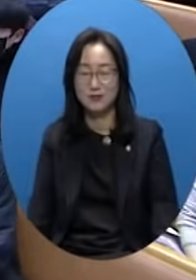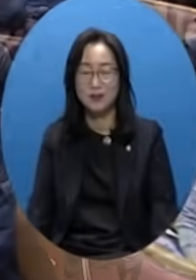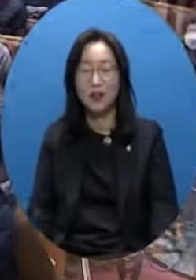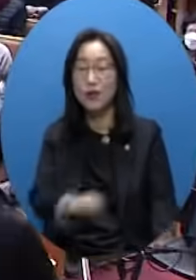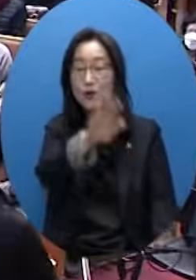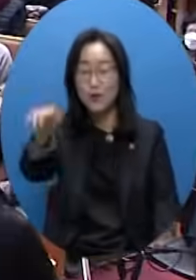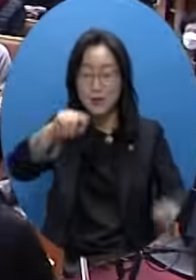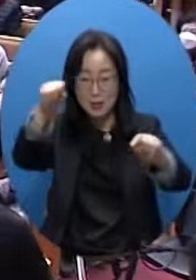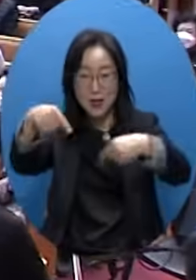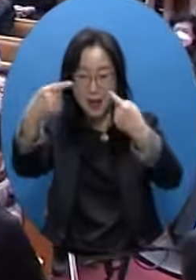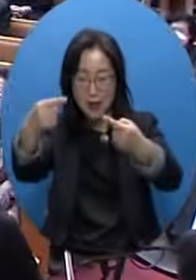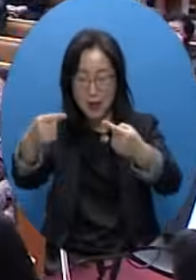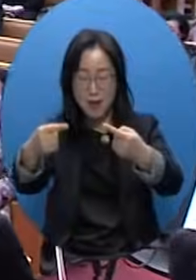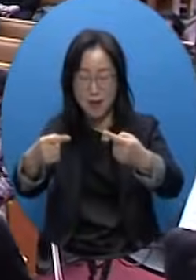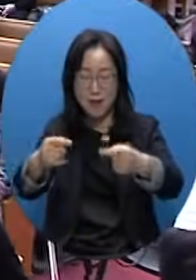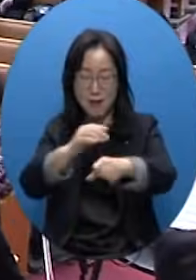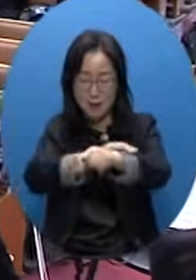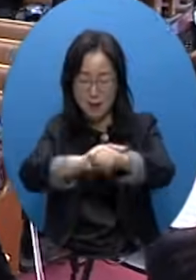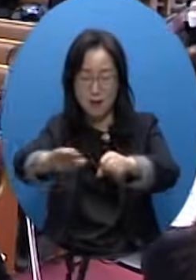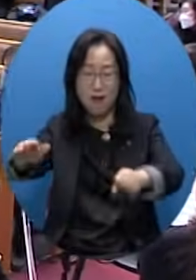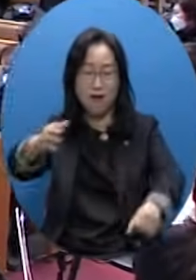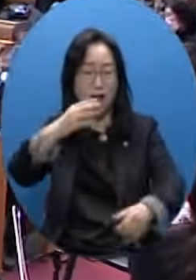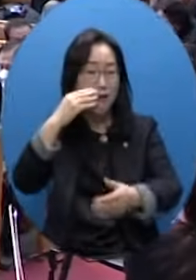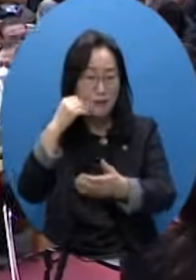우리는 새 잘 될 수 밖에 없습니다